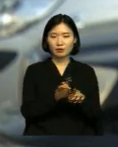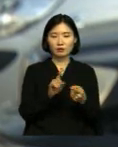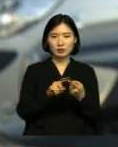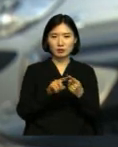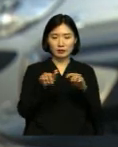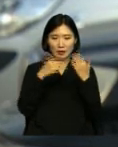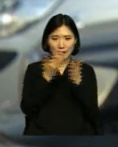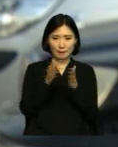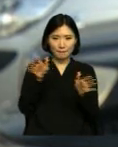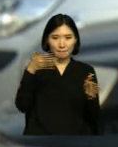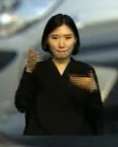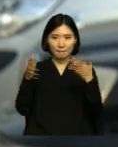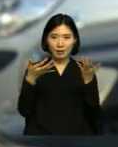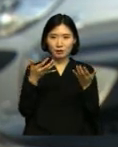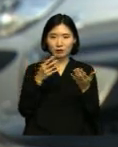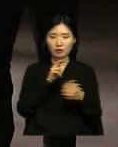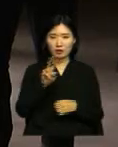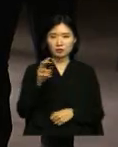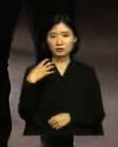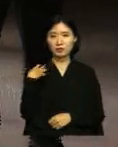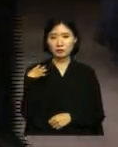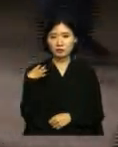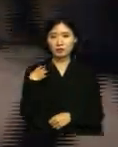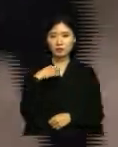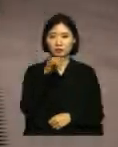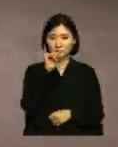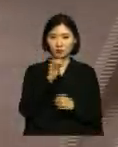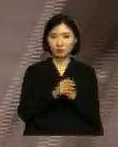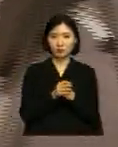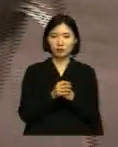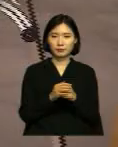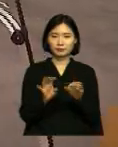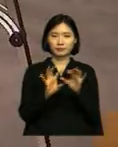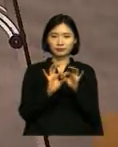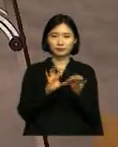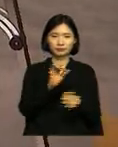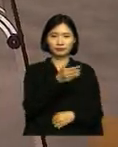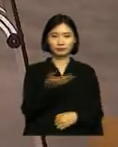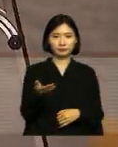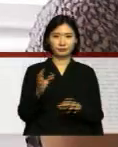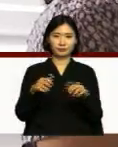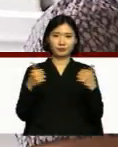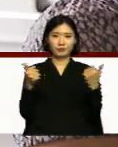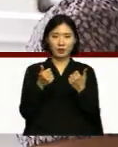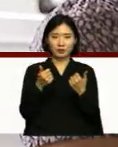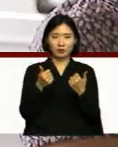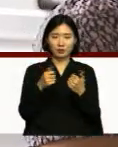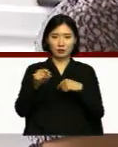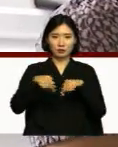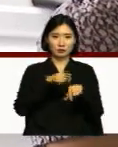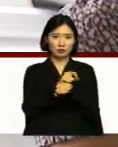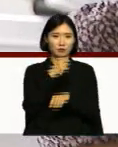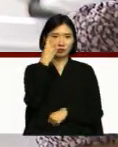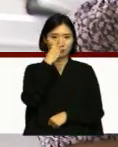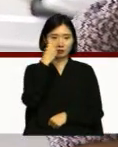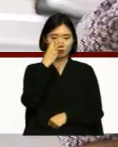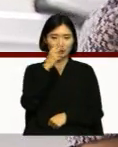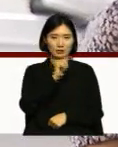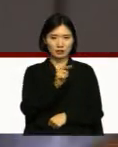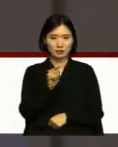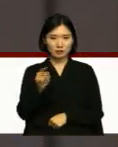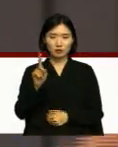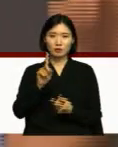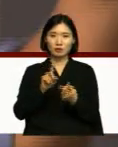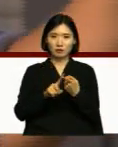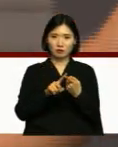밝혀내야 할 그런 책임이 있다고 생각 이와 관련해 양평군 의회는 지난해 행정사무감사 에 지적사항에 대한